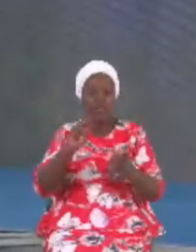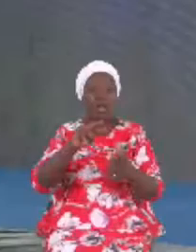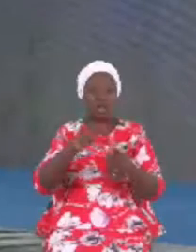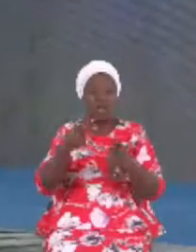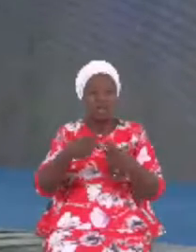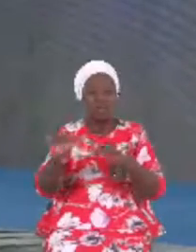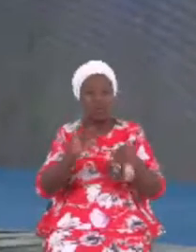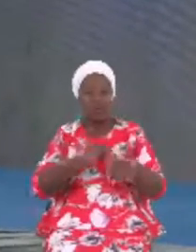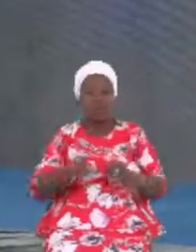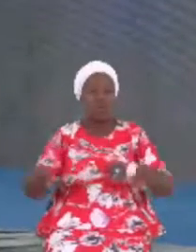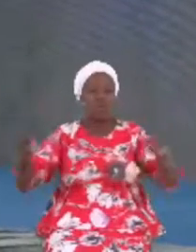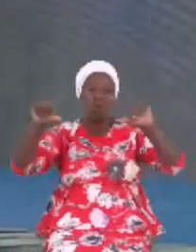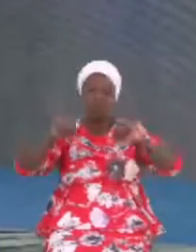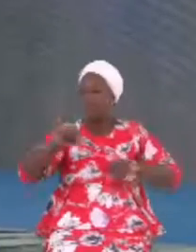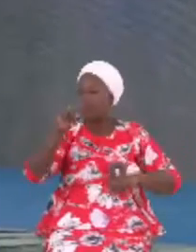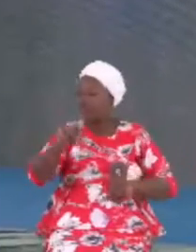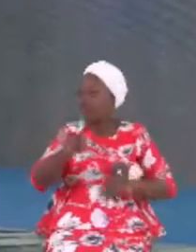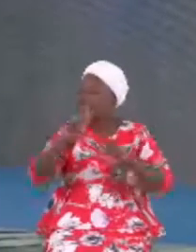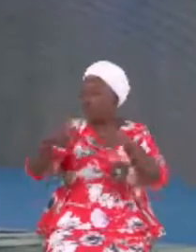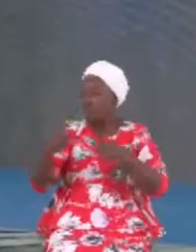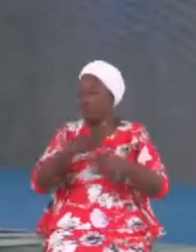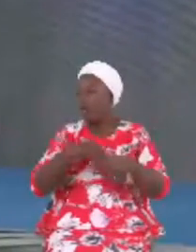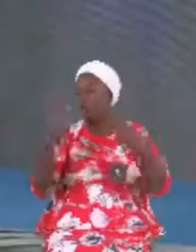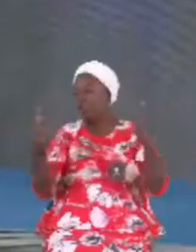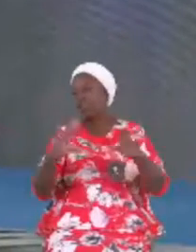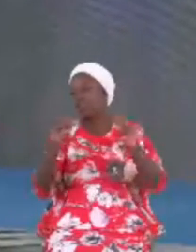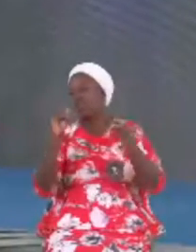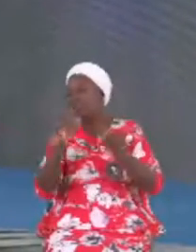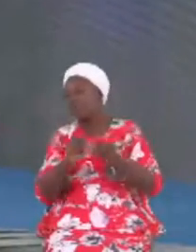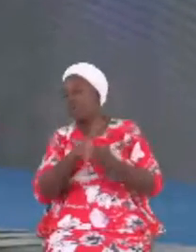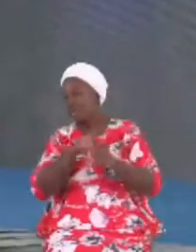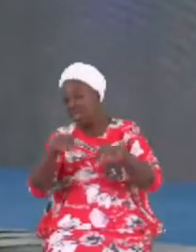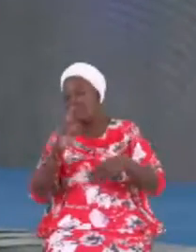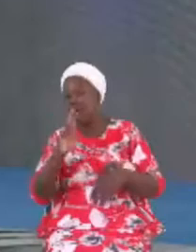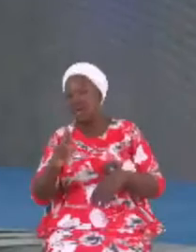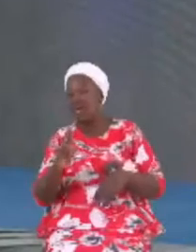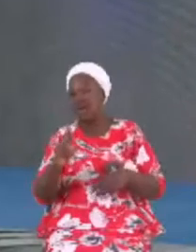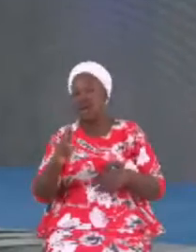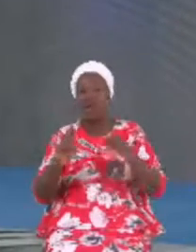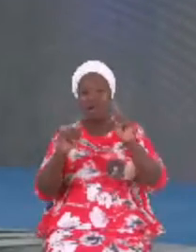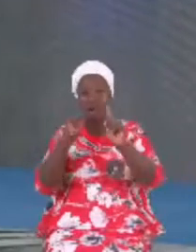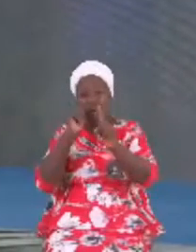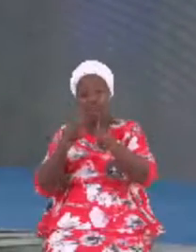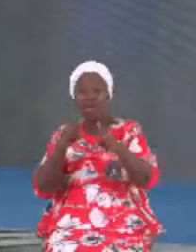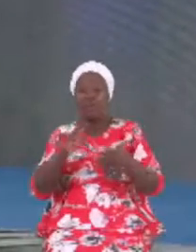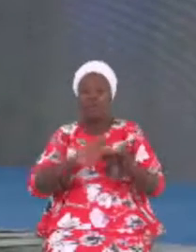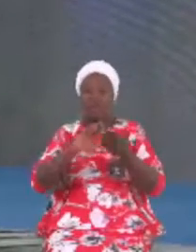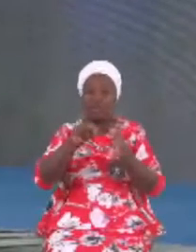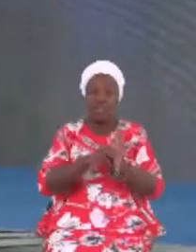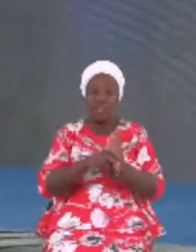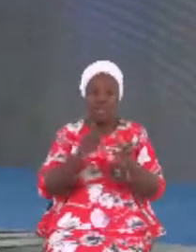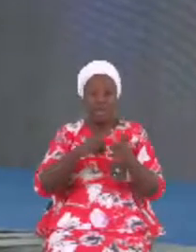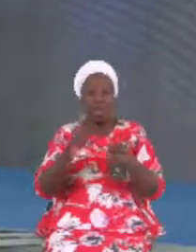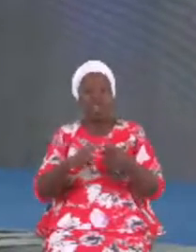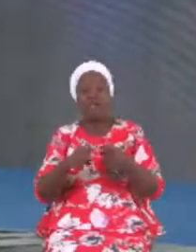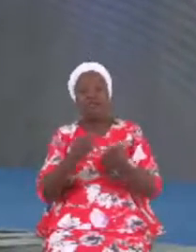va et ne pêche plus. Il lui a donné le pardon, la liberté, et lui a